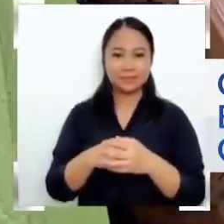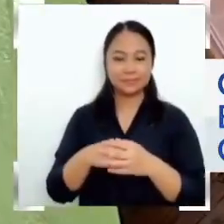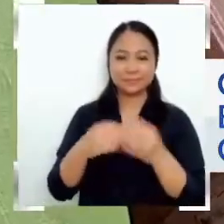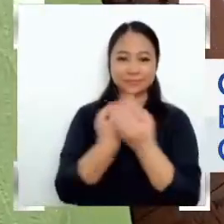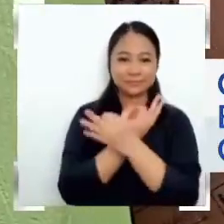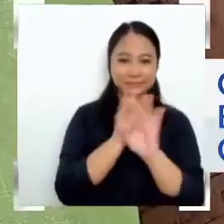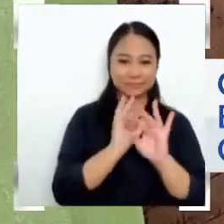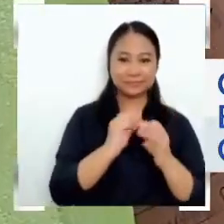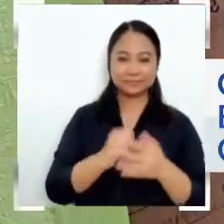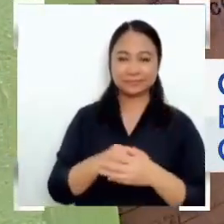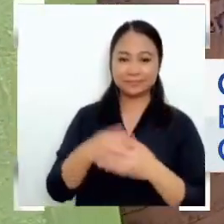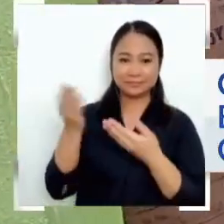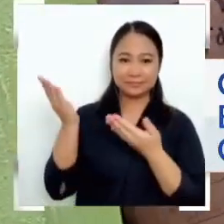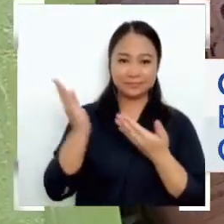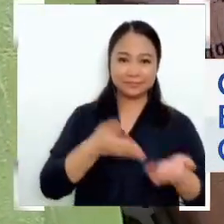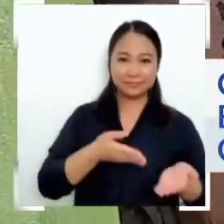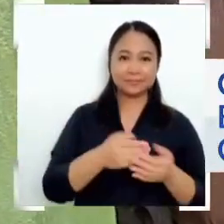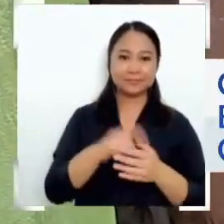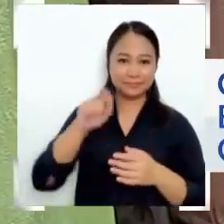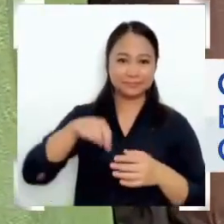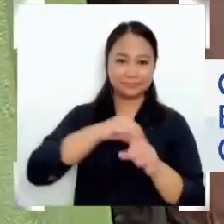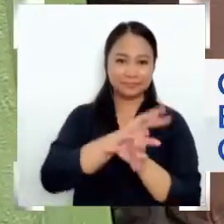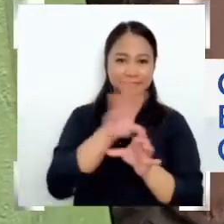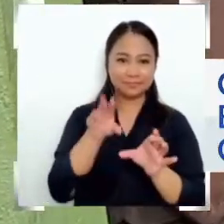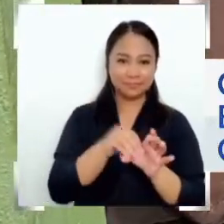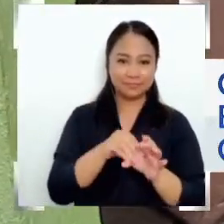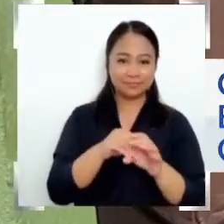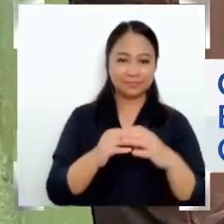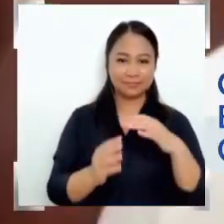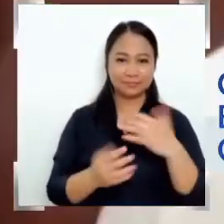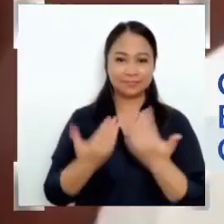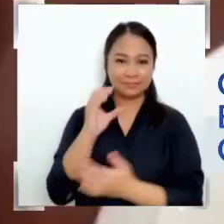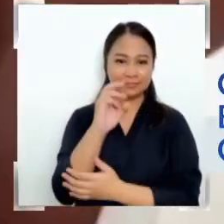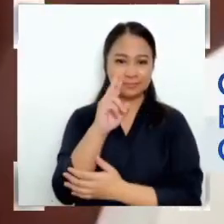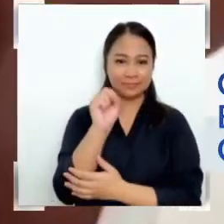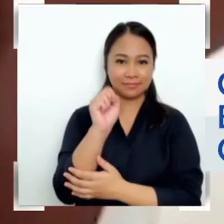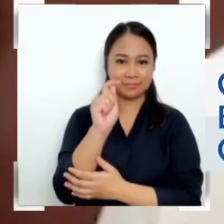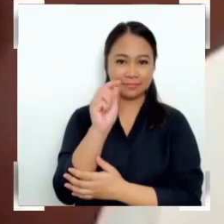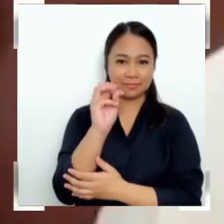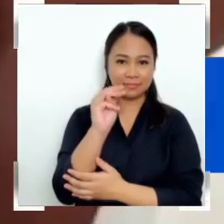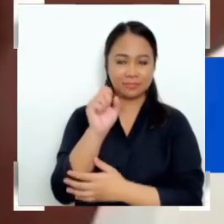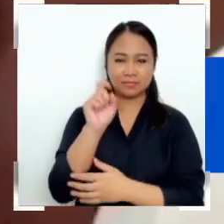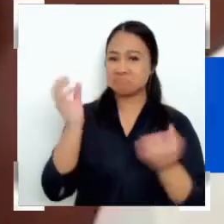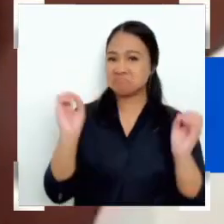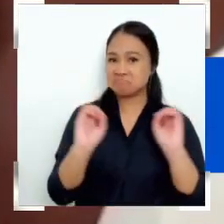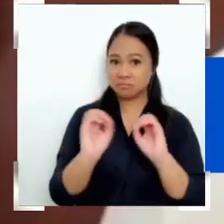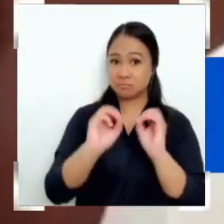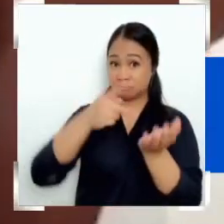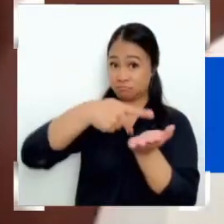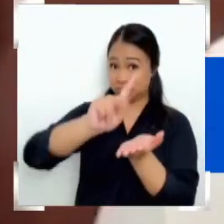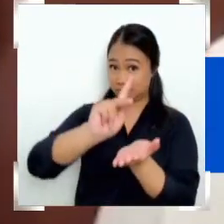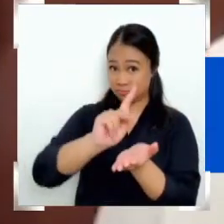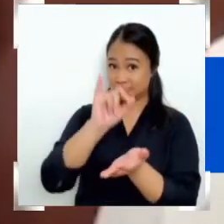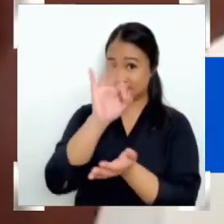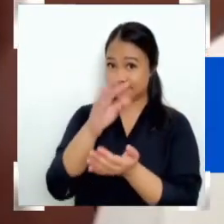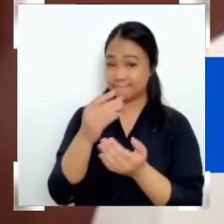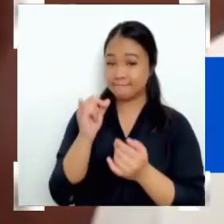ng mga kargamentong inabandona sa customs. Wala na po sila dapat bayaran at kung meron pong magkocontact sa kanila,